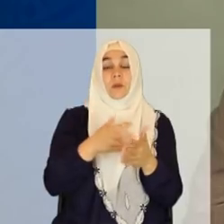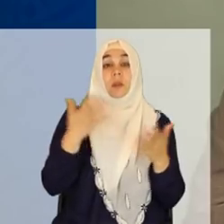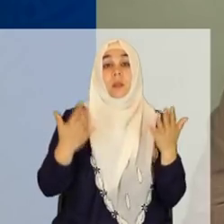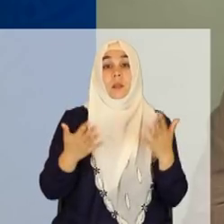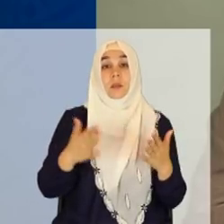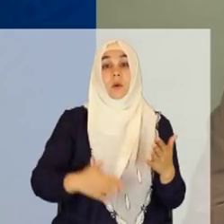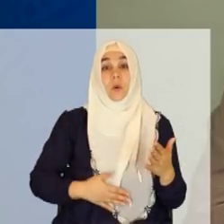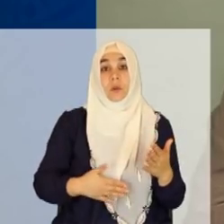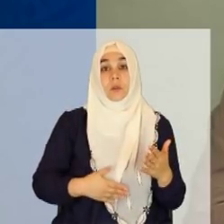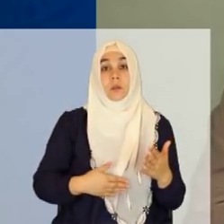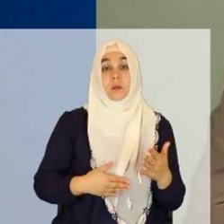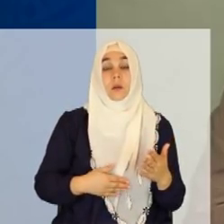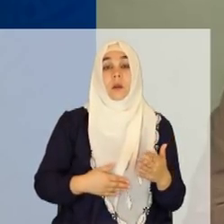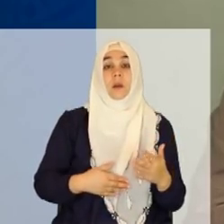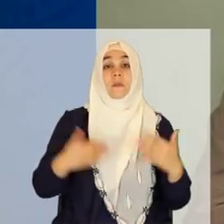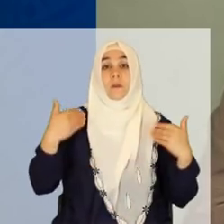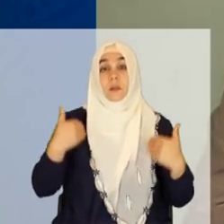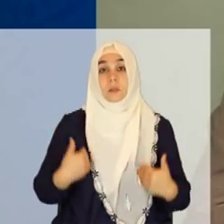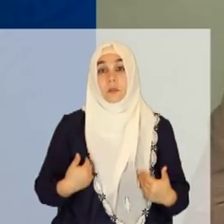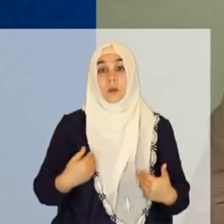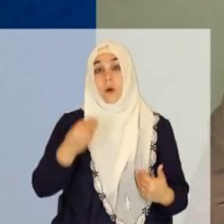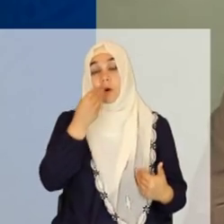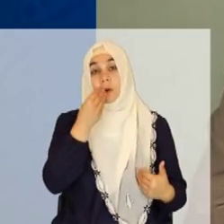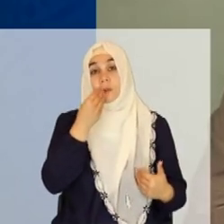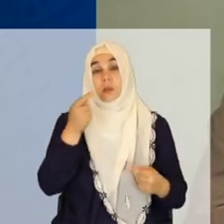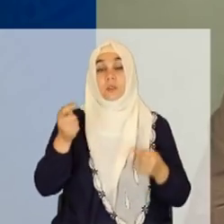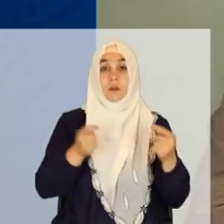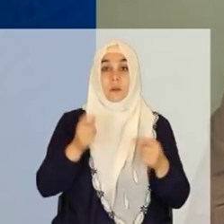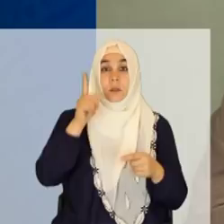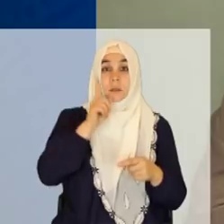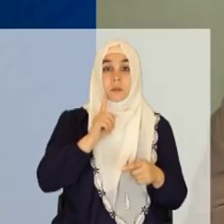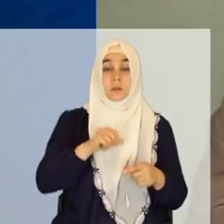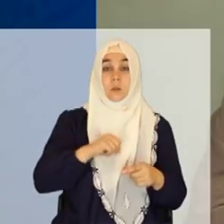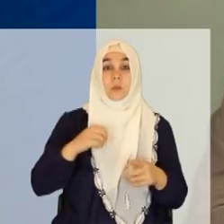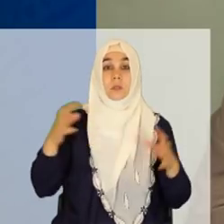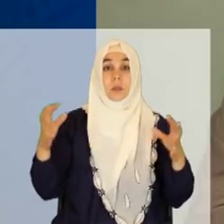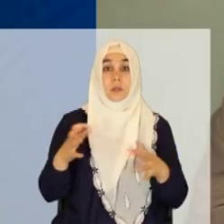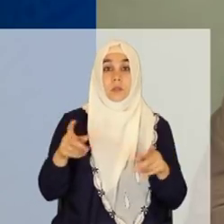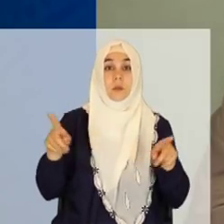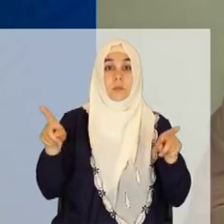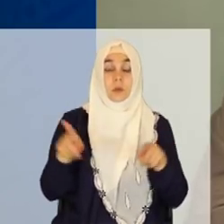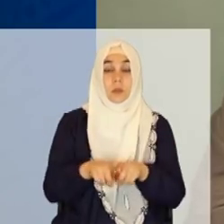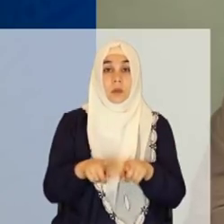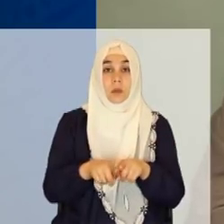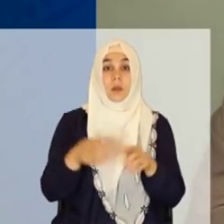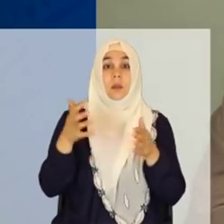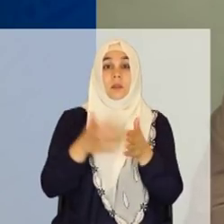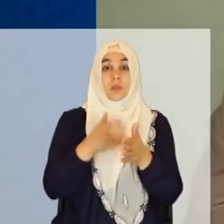Ya'niki qornini va farjini ovqatdan va shahvatdan saqlash bilan